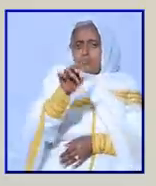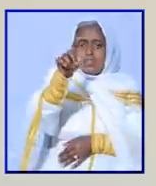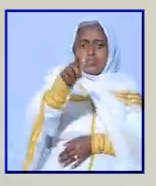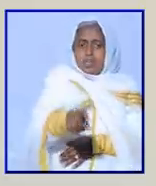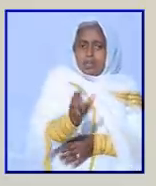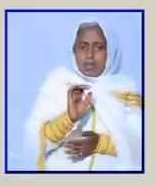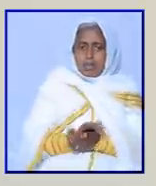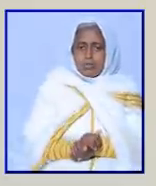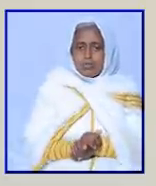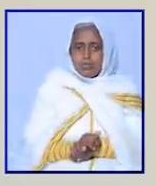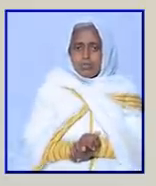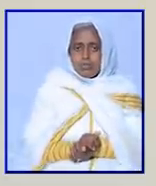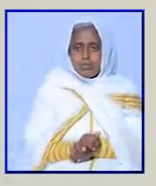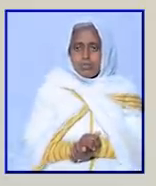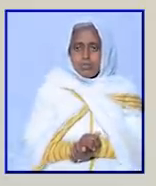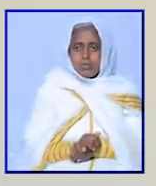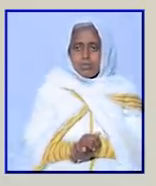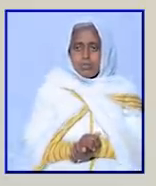ሰዎች። ሁላችሁም